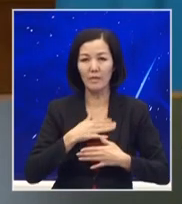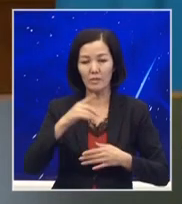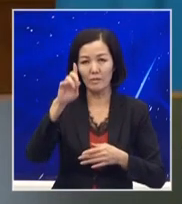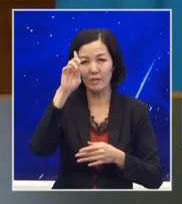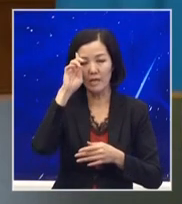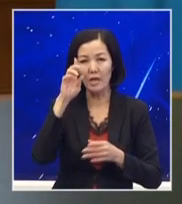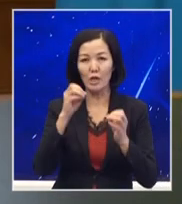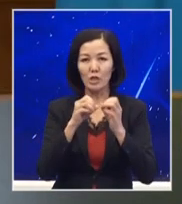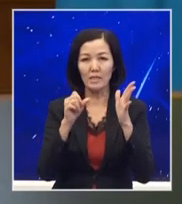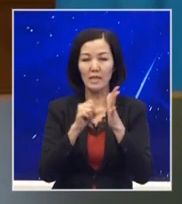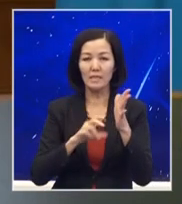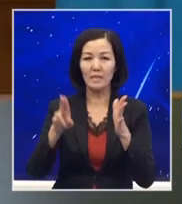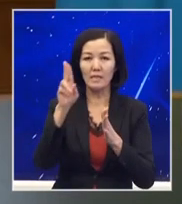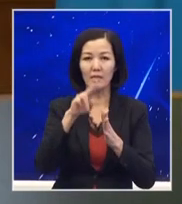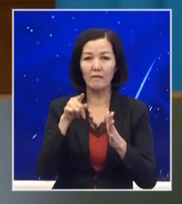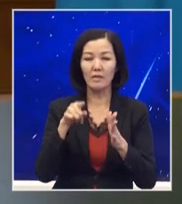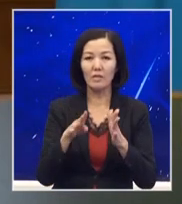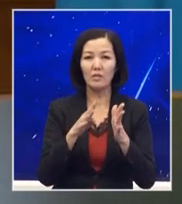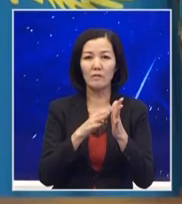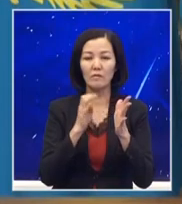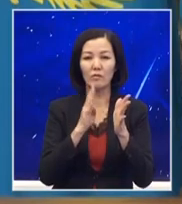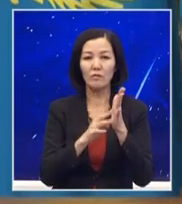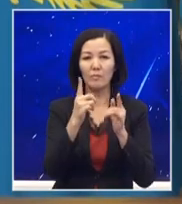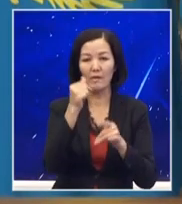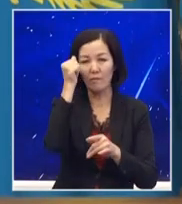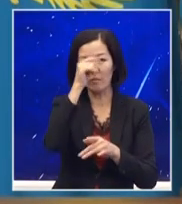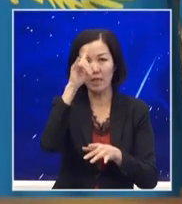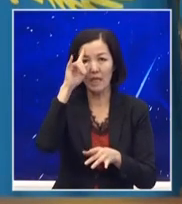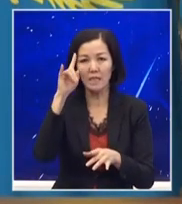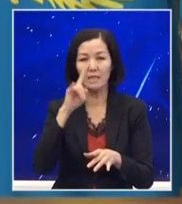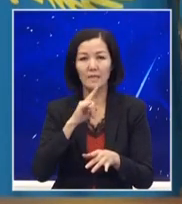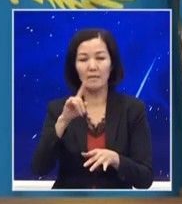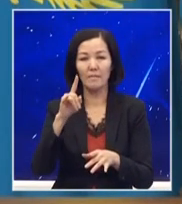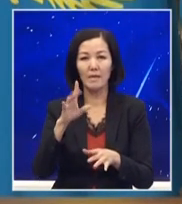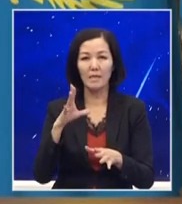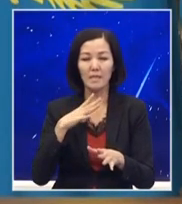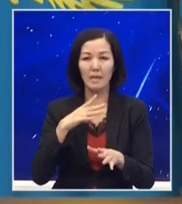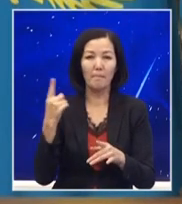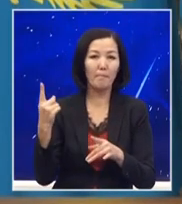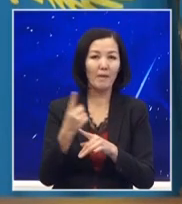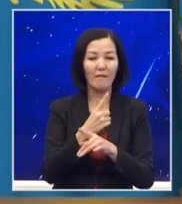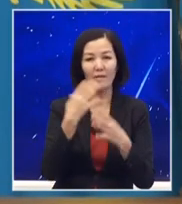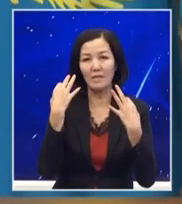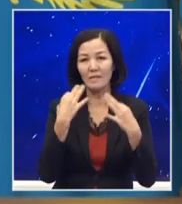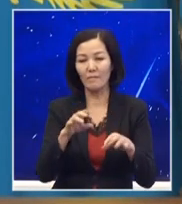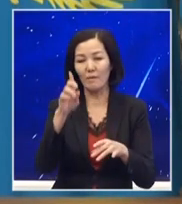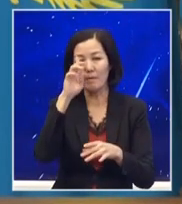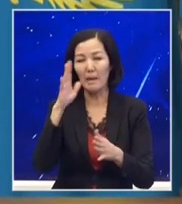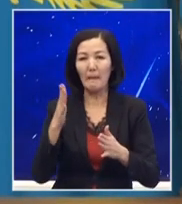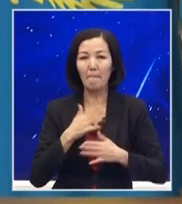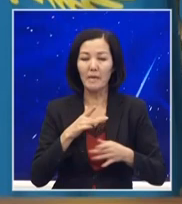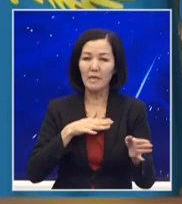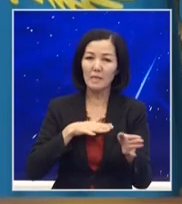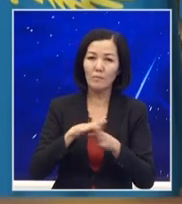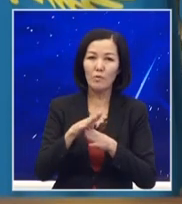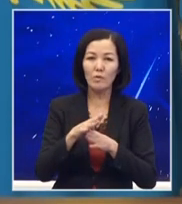16 декабря 1991 года Казахстан стал независимым государством. Мы исполнили